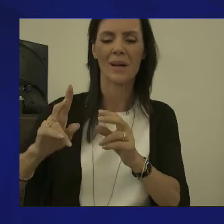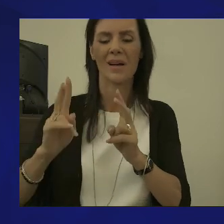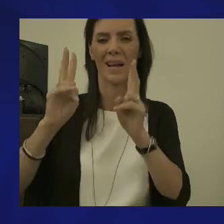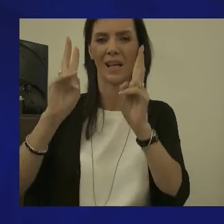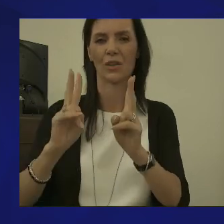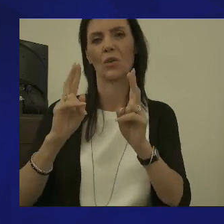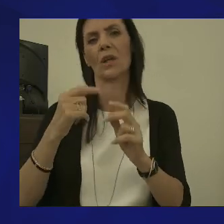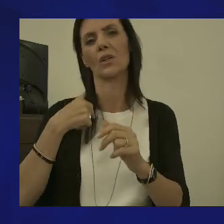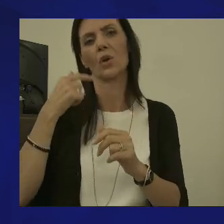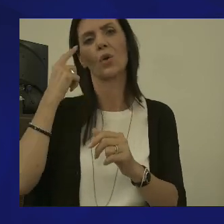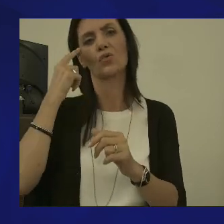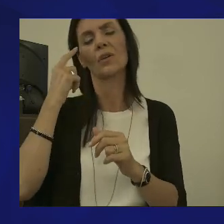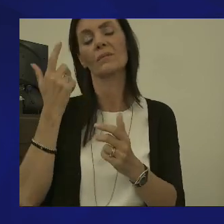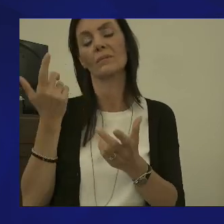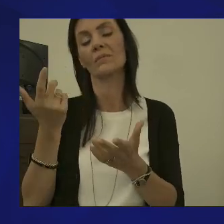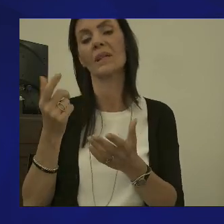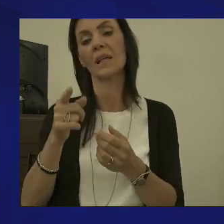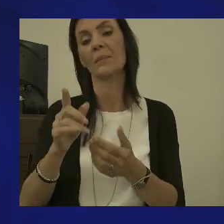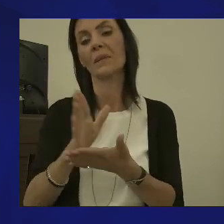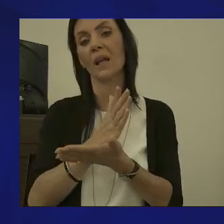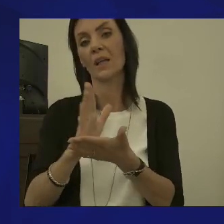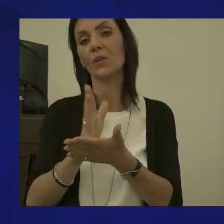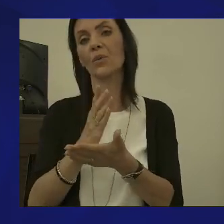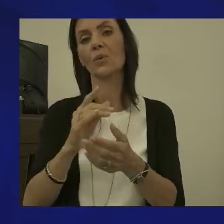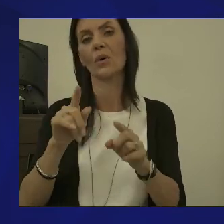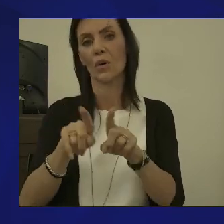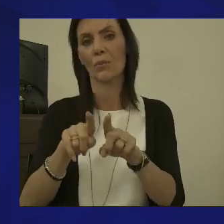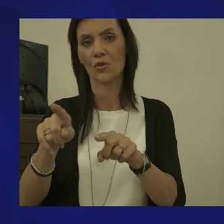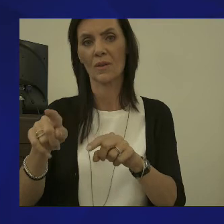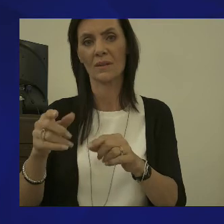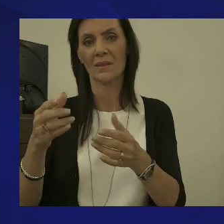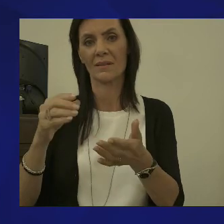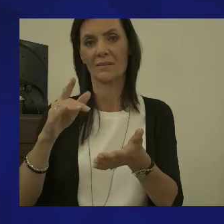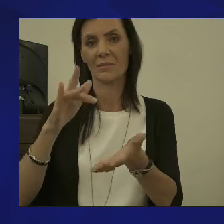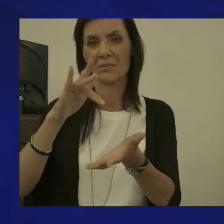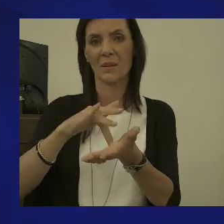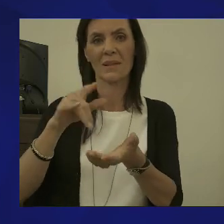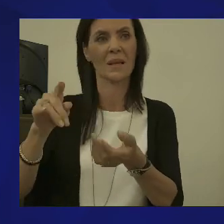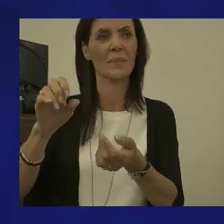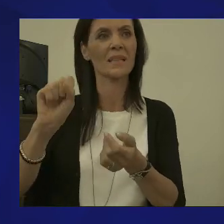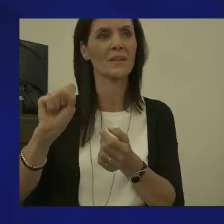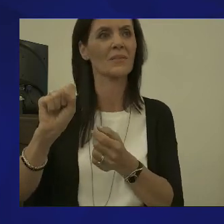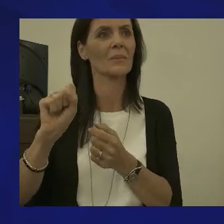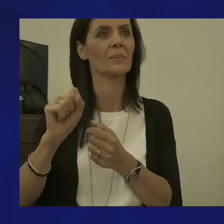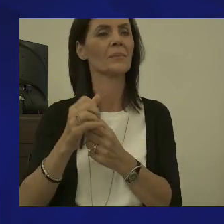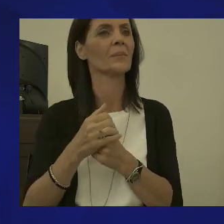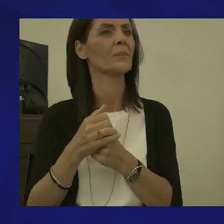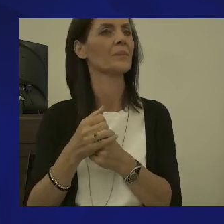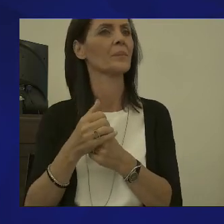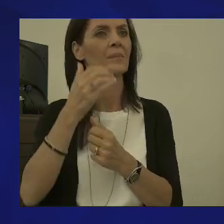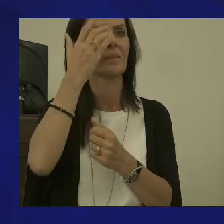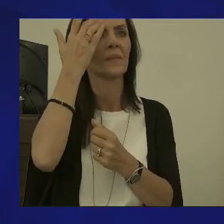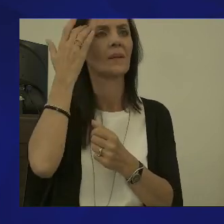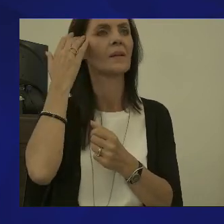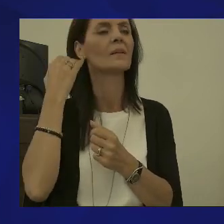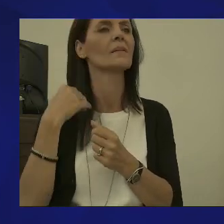בעיצוב. אנחנו, אני חושב, יודעים לעשות את זה, ואם תחליטו, כמו שמופיע בסעיפים, אז נעשה את זה. האופציה השנייה זה שנראה לכם את זה.